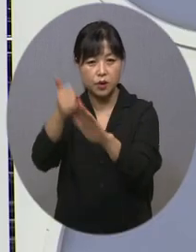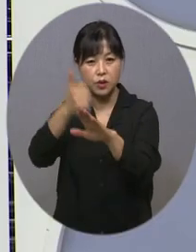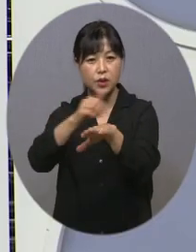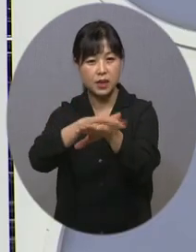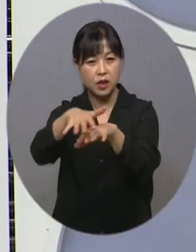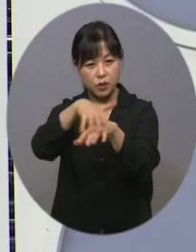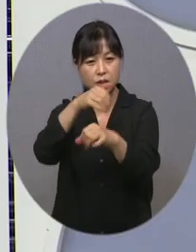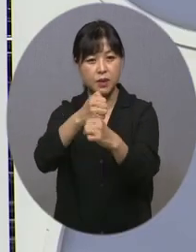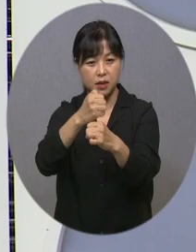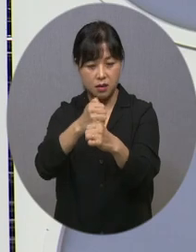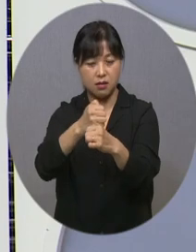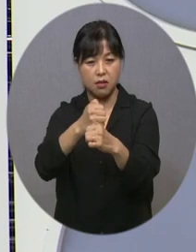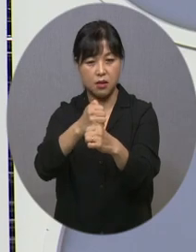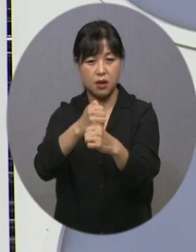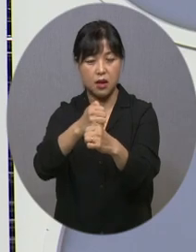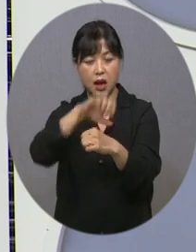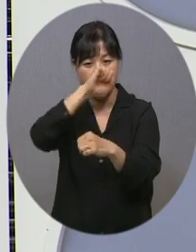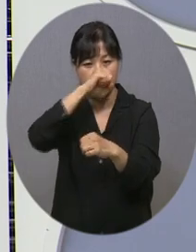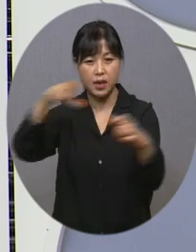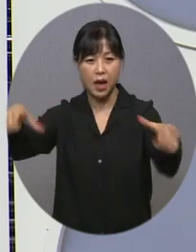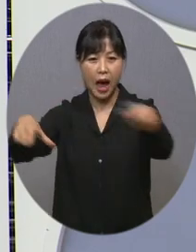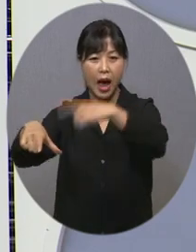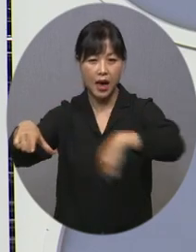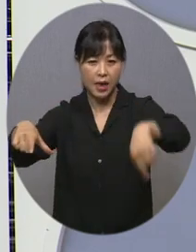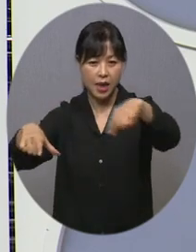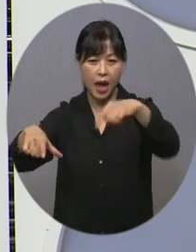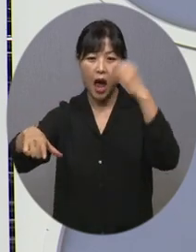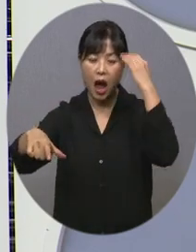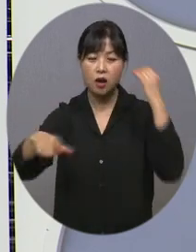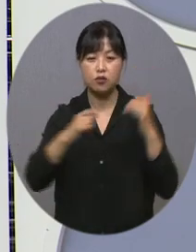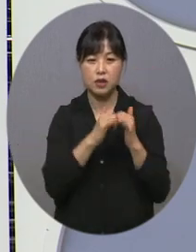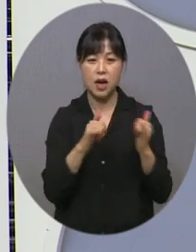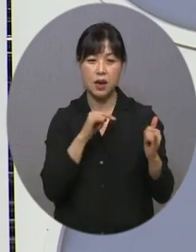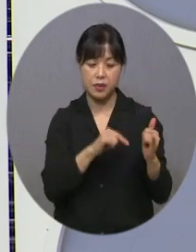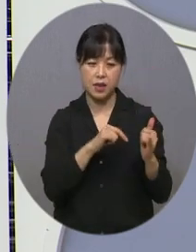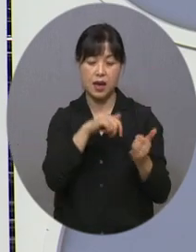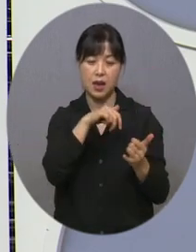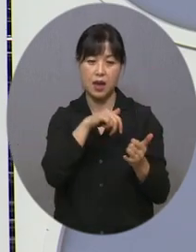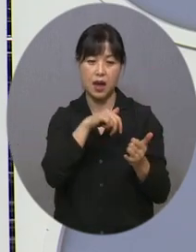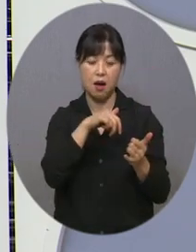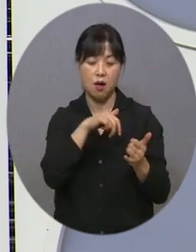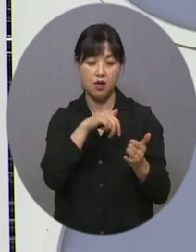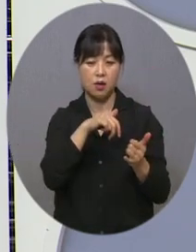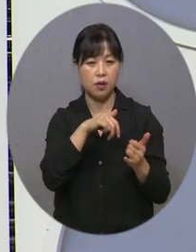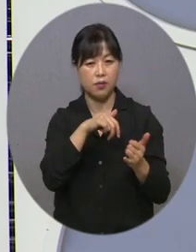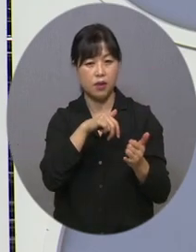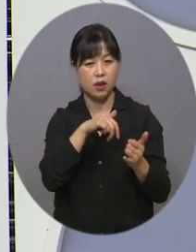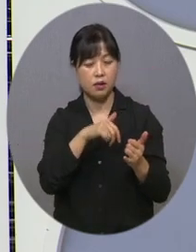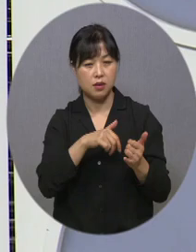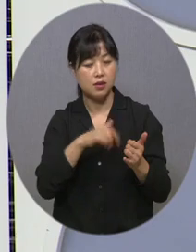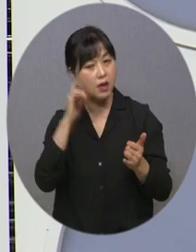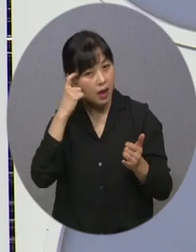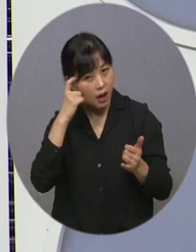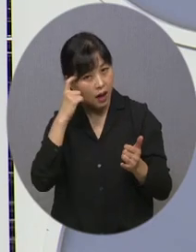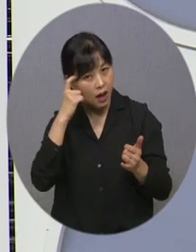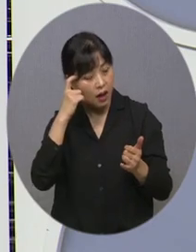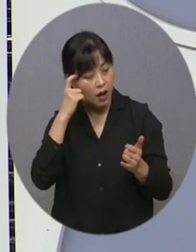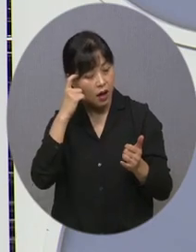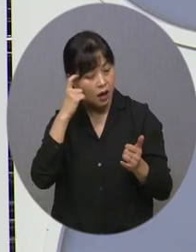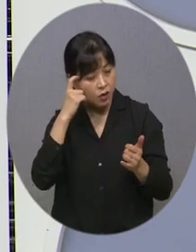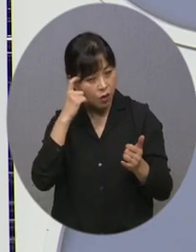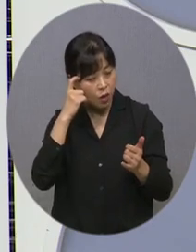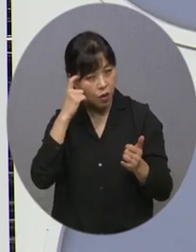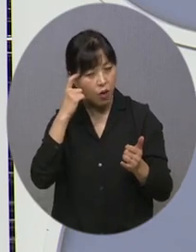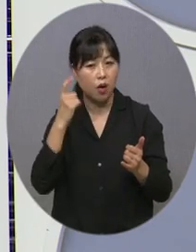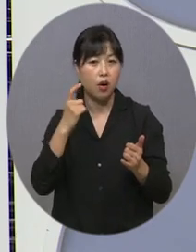해서, 아프리카 내에서 우리 한국에 대한 위상도 높이고, 또 아프리카에서 일어나는 모든 일에 대해서